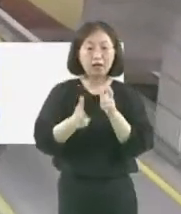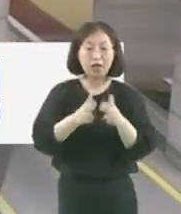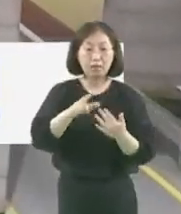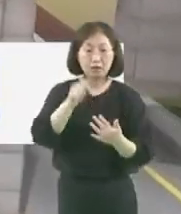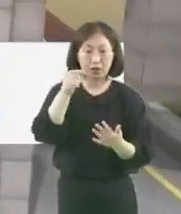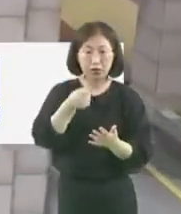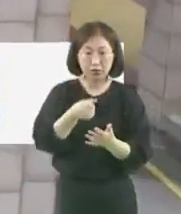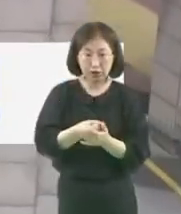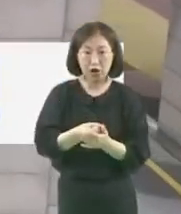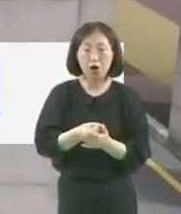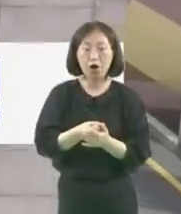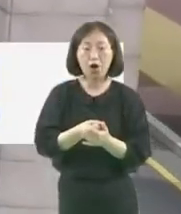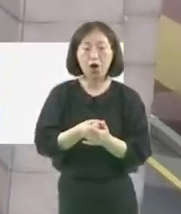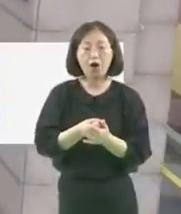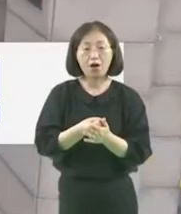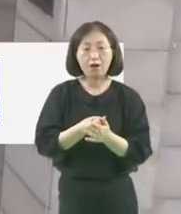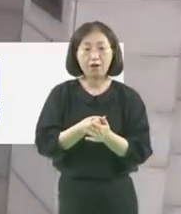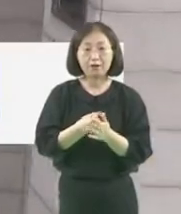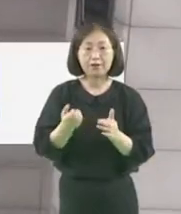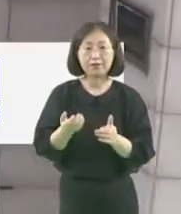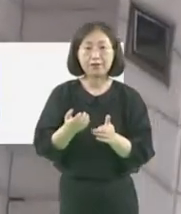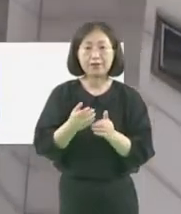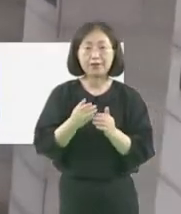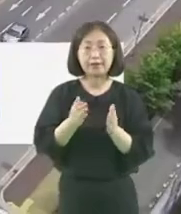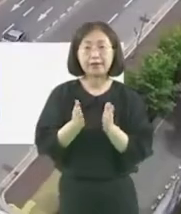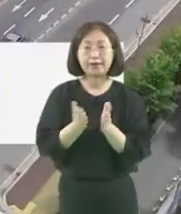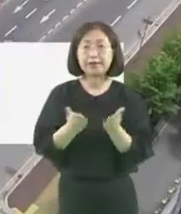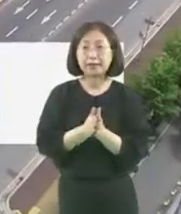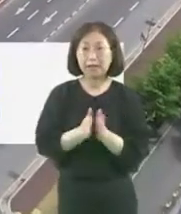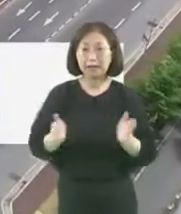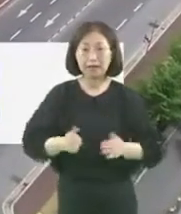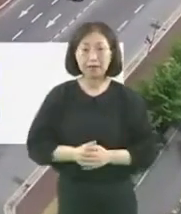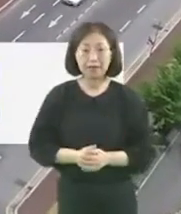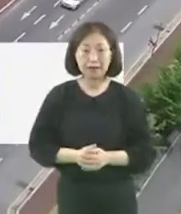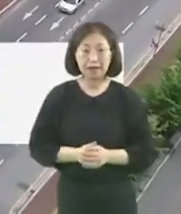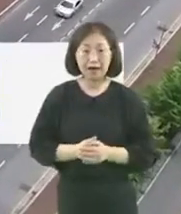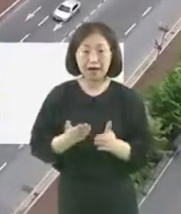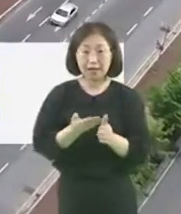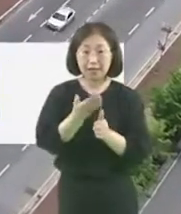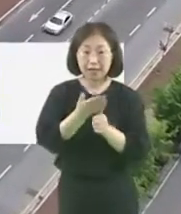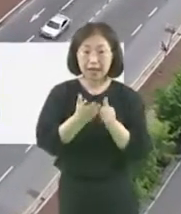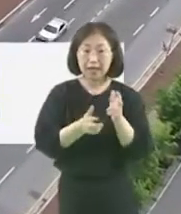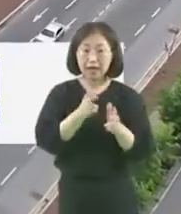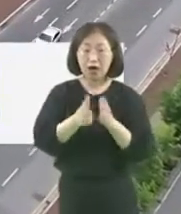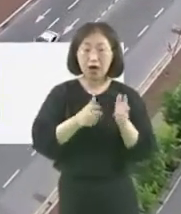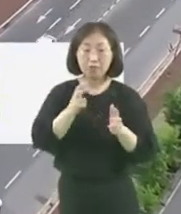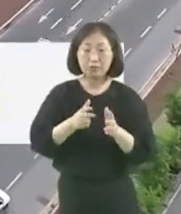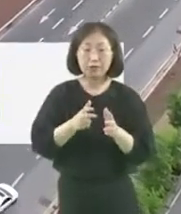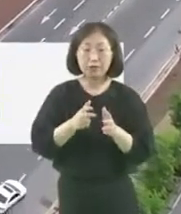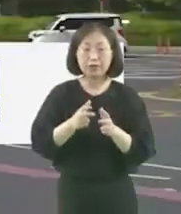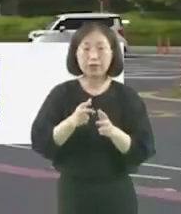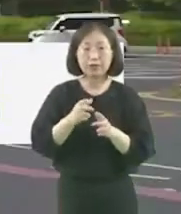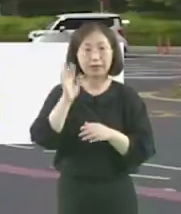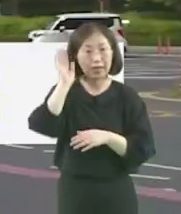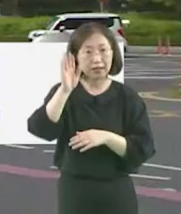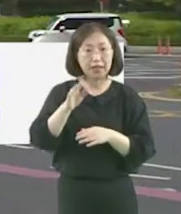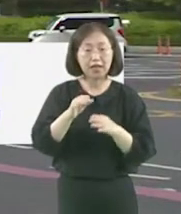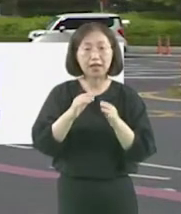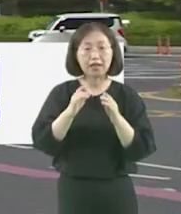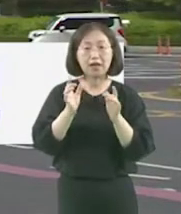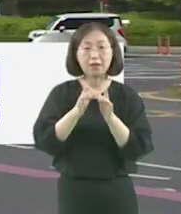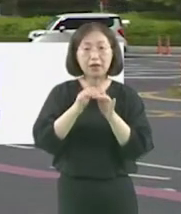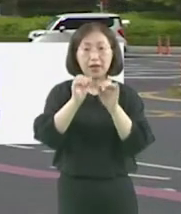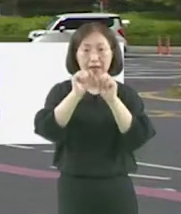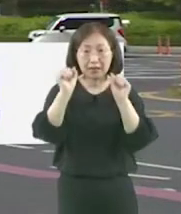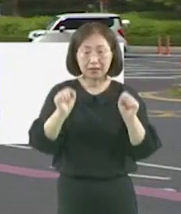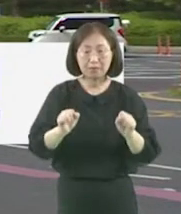첨단 산업 혁신 인재 양성을 본격 추진 합니다 인재 양성사업 은 차 색을 시스템 반도체 디지털 물산업